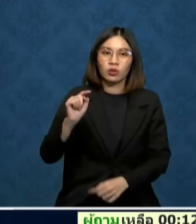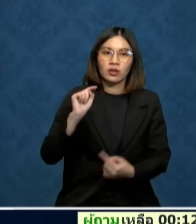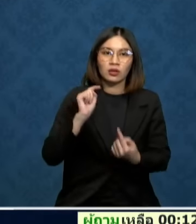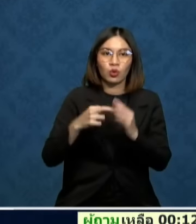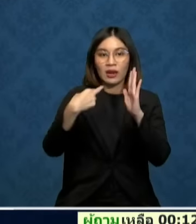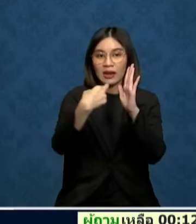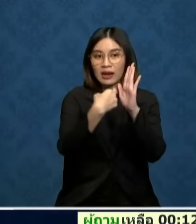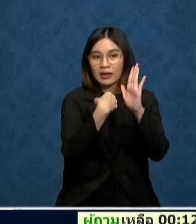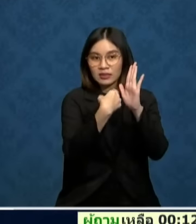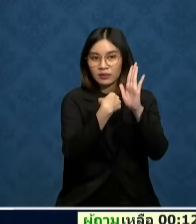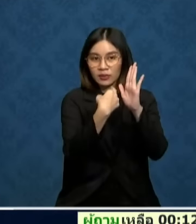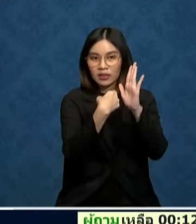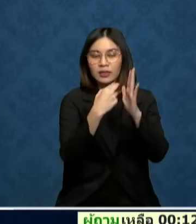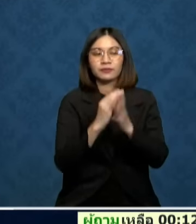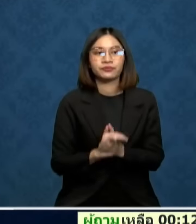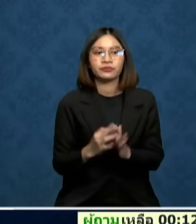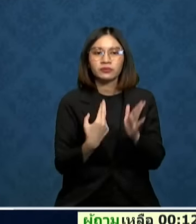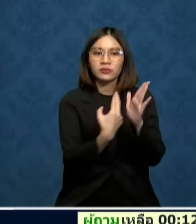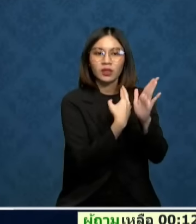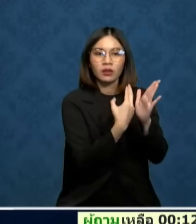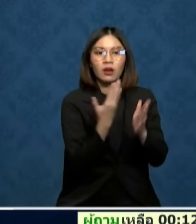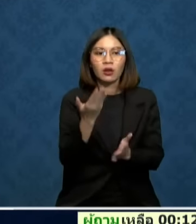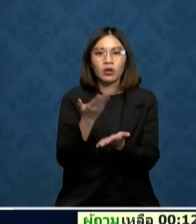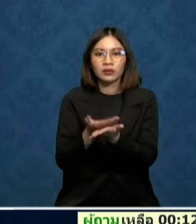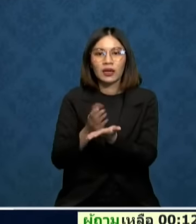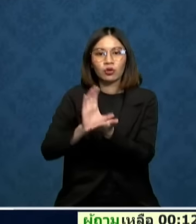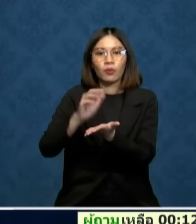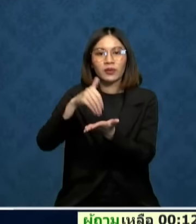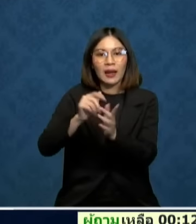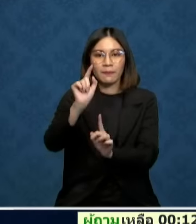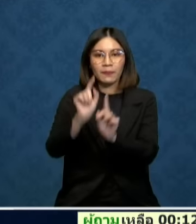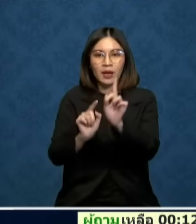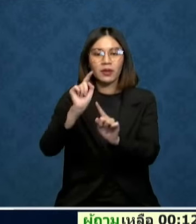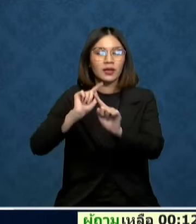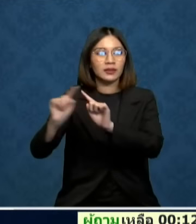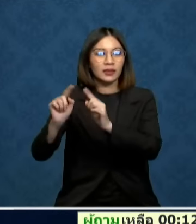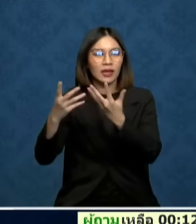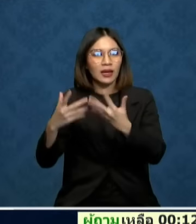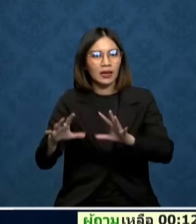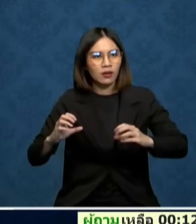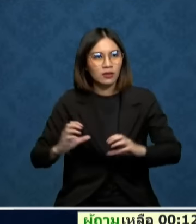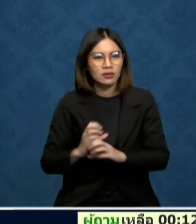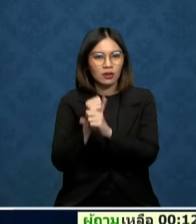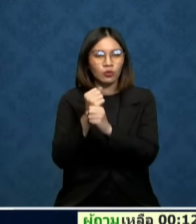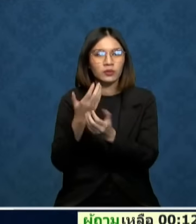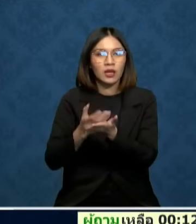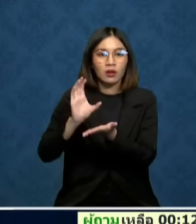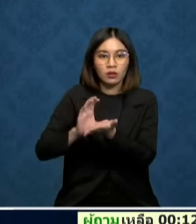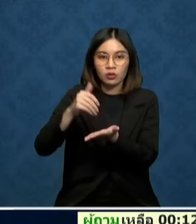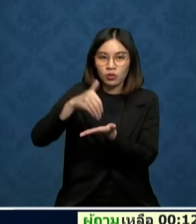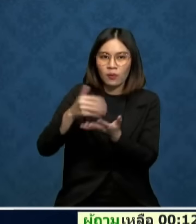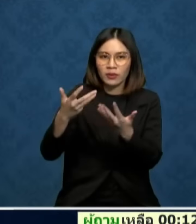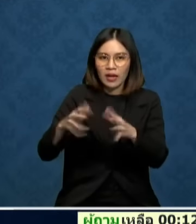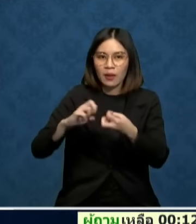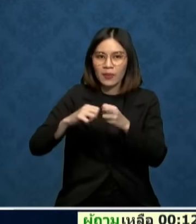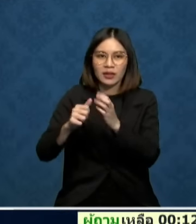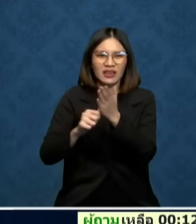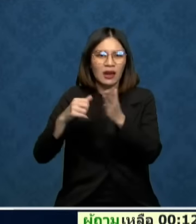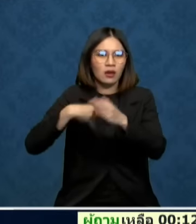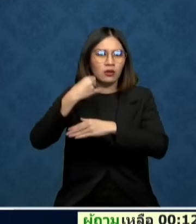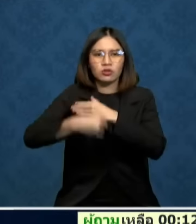บุรีคือที่แบ็กกาเบจนะคะว่าเราของบกลางไปแล้วตอนนั้นประเมินราคามาปรากฏของงบกลางไปแล้วแก้ปัญหาไม่จ